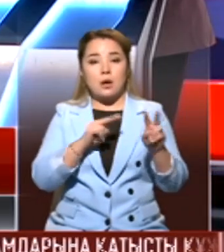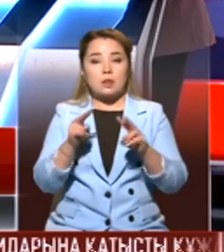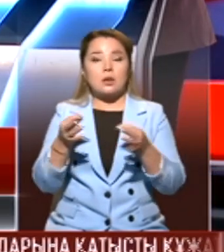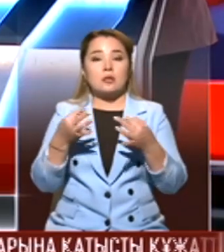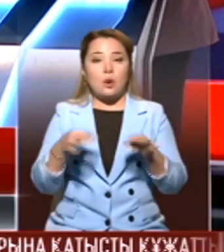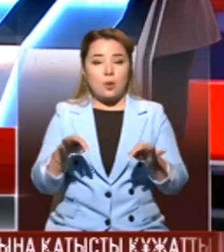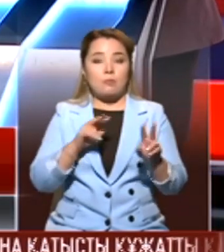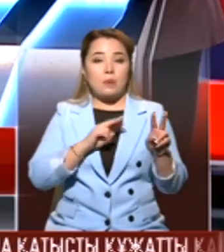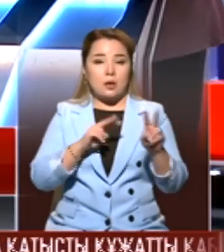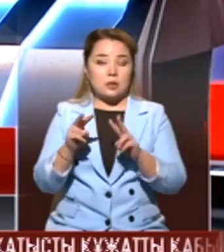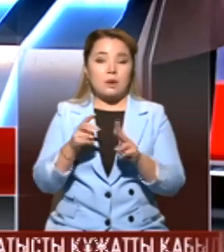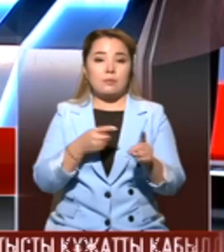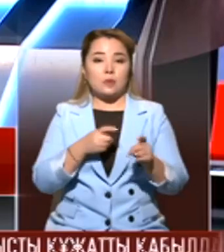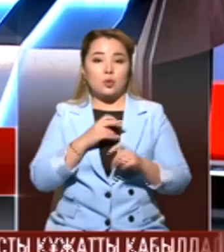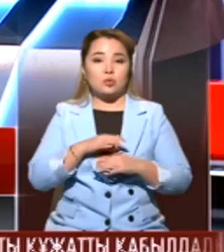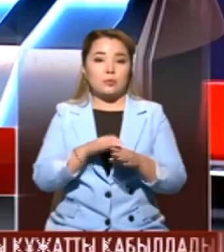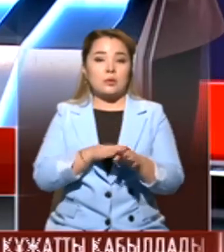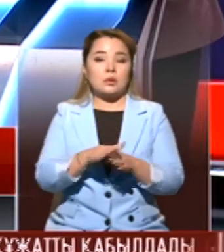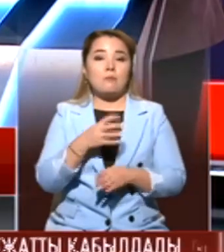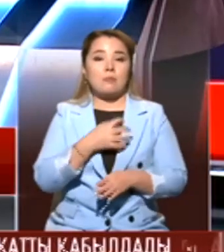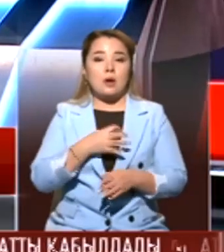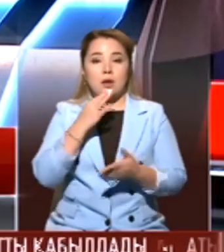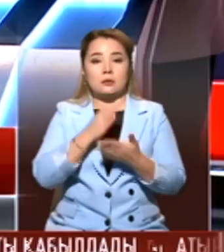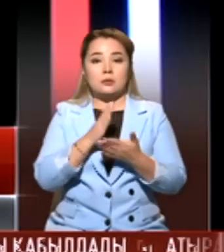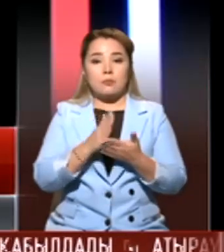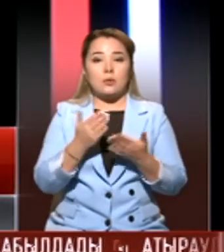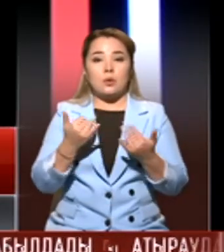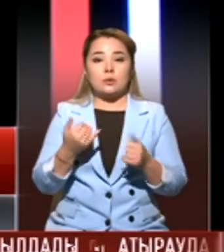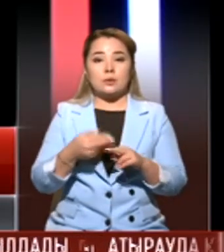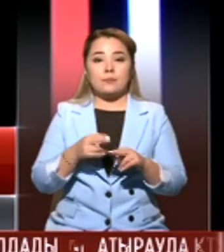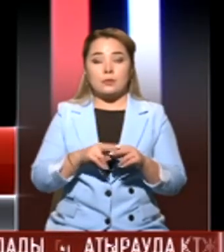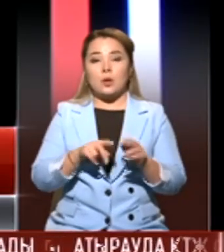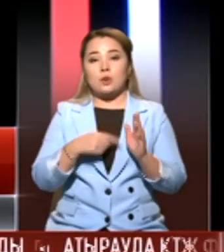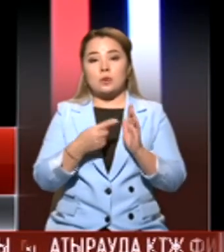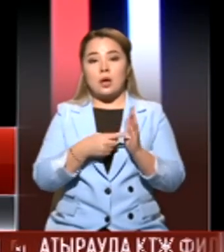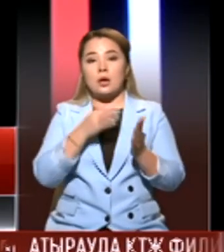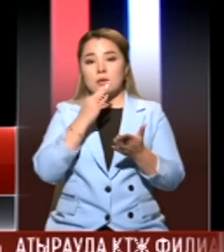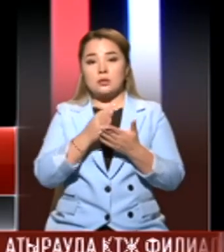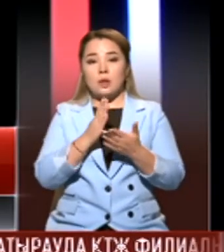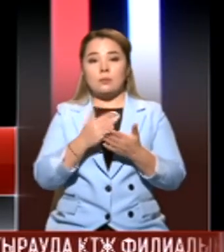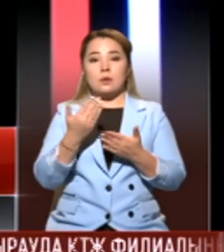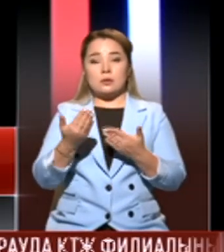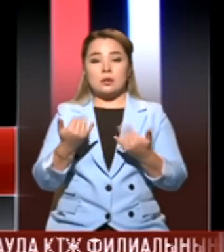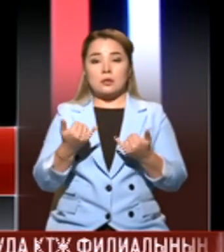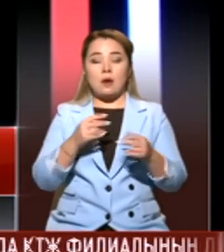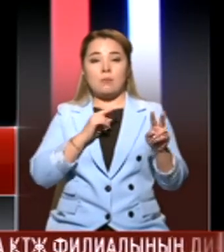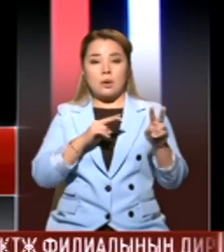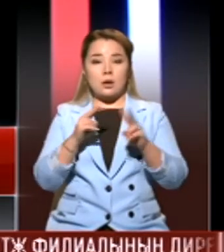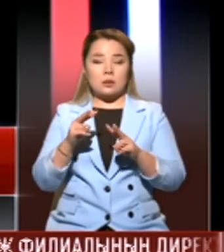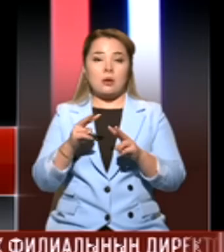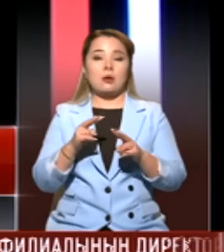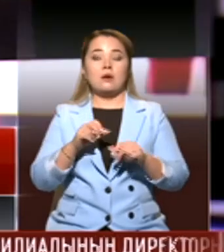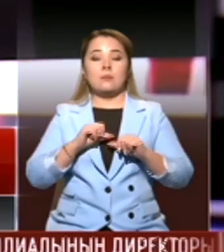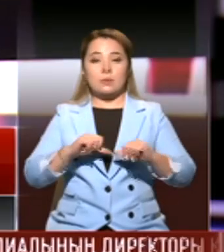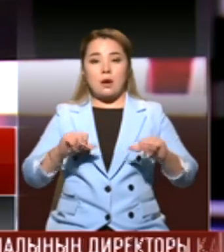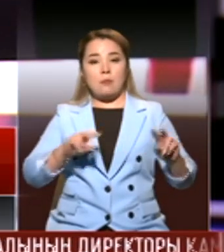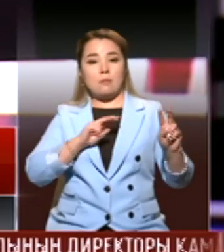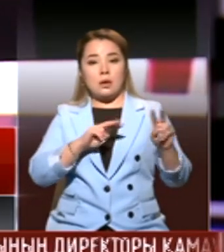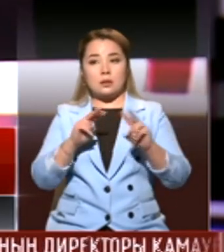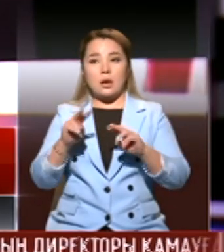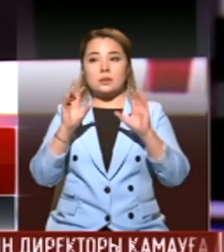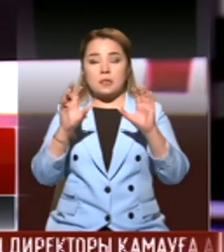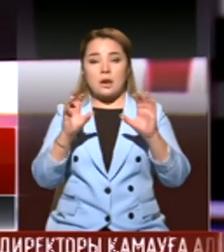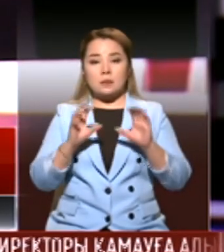тәуелсіз бақылаушыларды тартып қалу өте маңызды деп ойлаймын. Бізде мен сұрағыңызға жауап беріп кетейін, Ерғанат мырза. Бақылаушы мен байқаушының, байқаушы ол